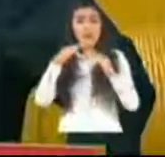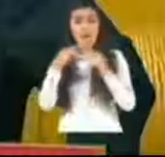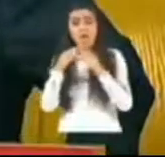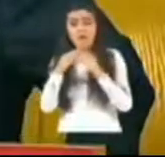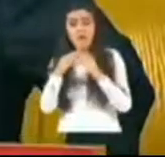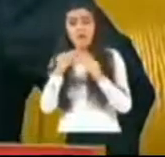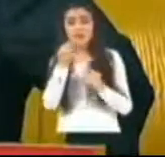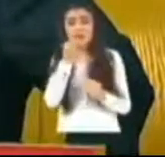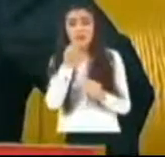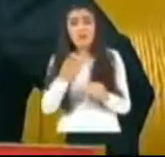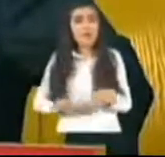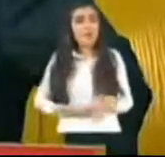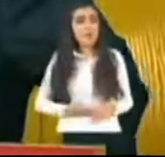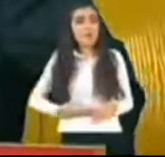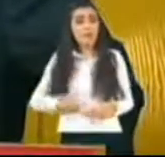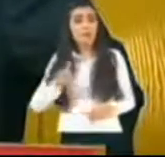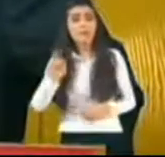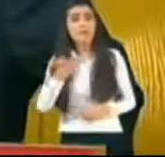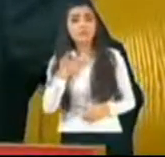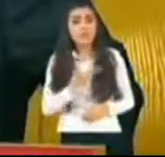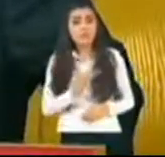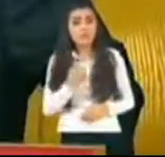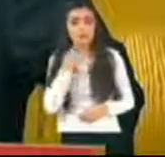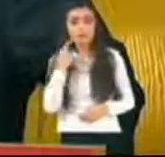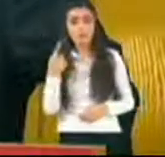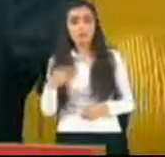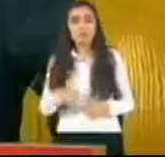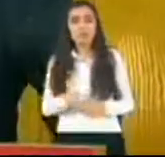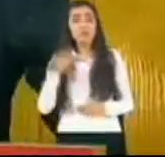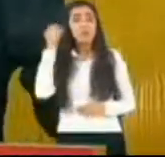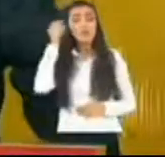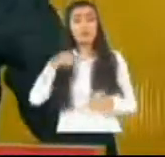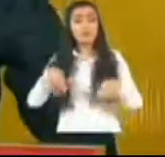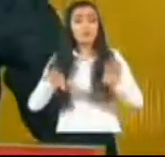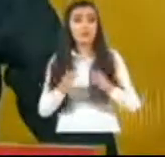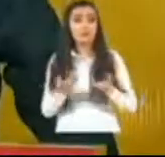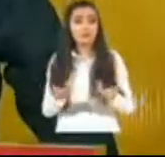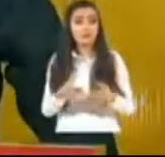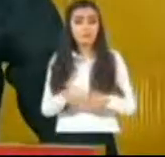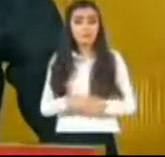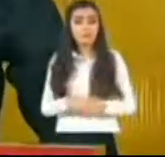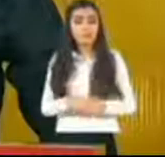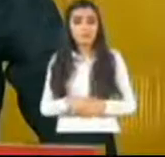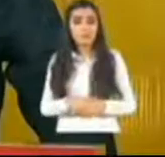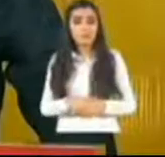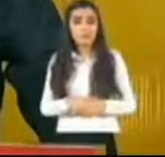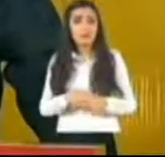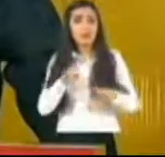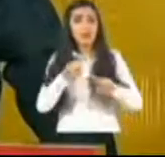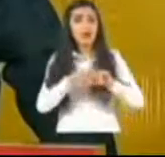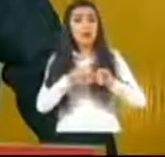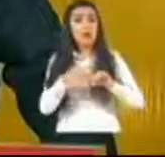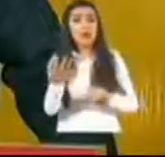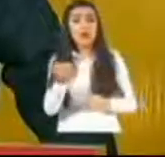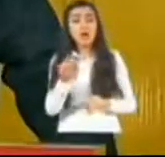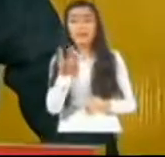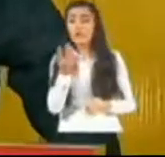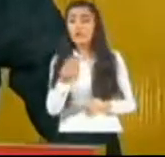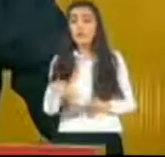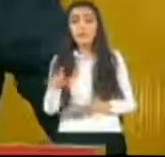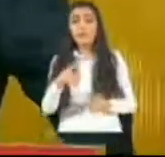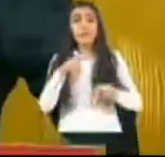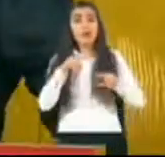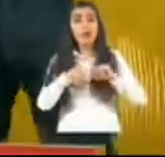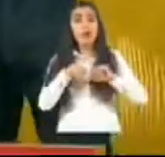yedirecek ekmek bulamayacaktır? Unutmayalım ki Ah alan olmaz,